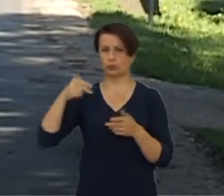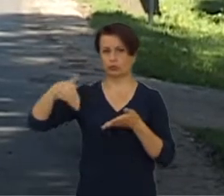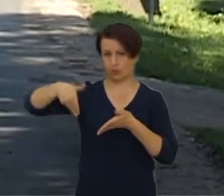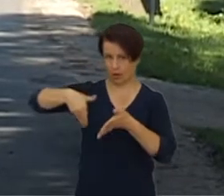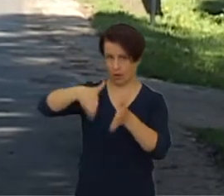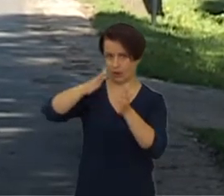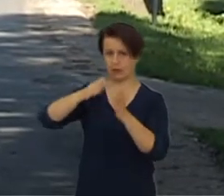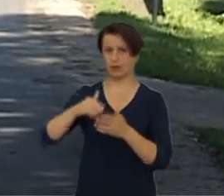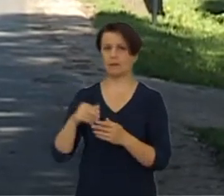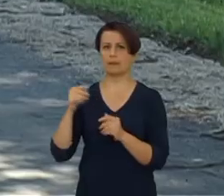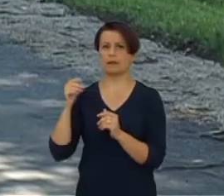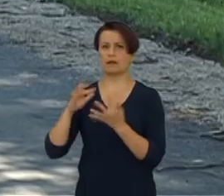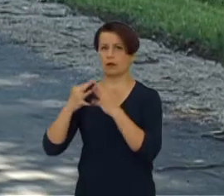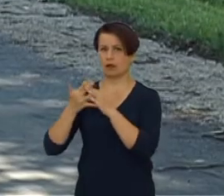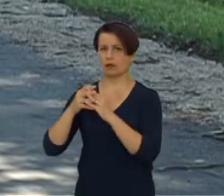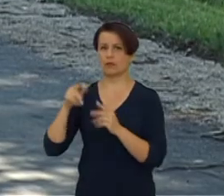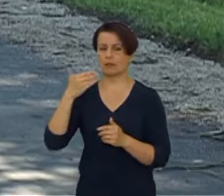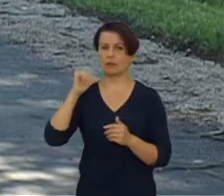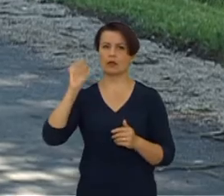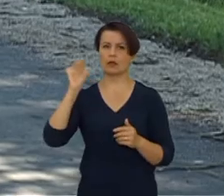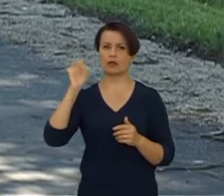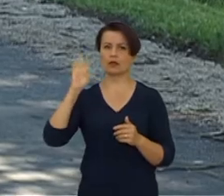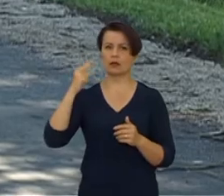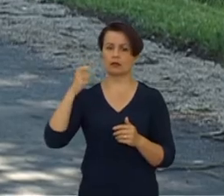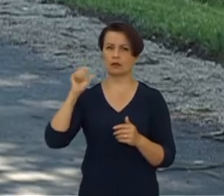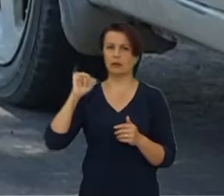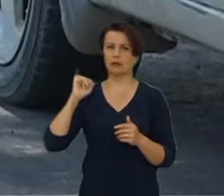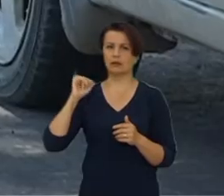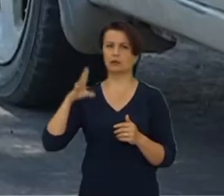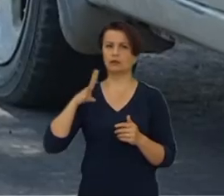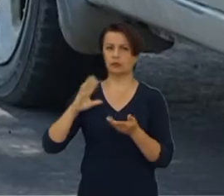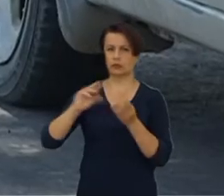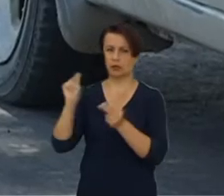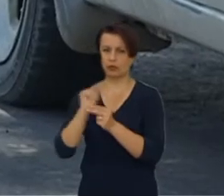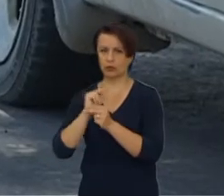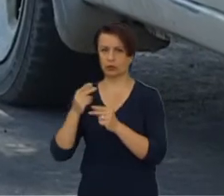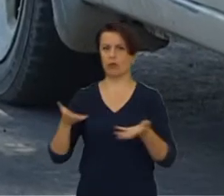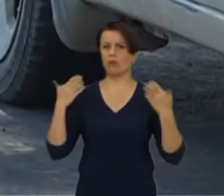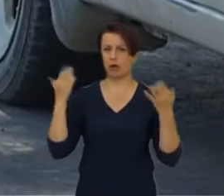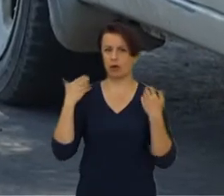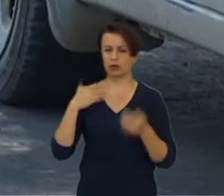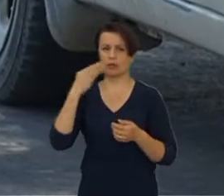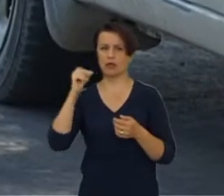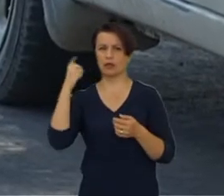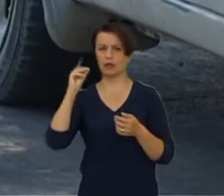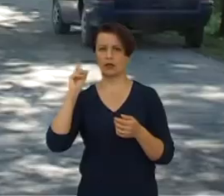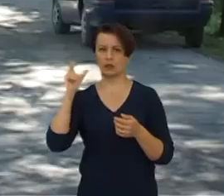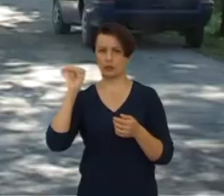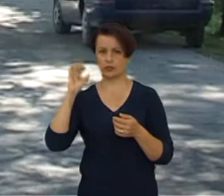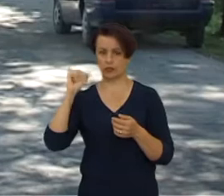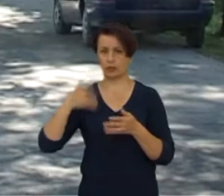kaime Ežero gatvės kapitalinio remonto darbus, Mėginuose bus remontuojama Parko gatvė, Medikščiuose Kudžionių